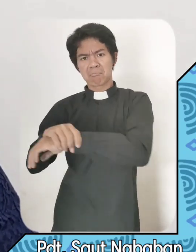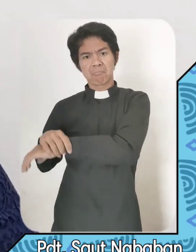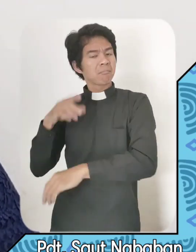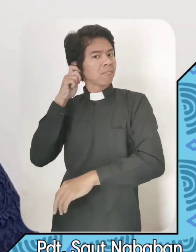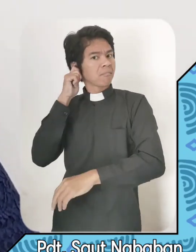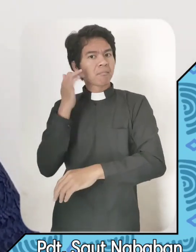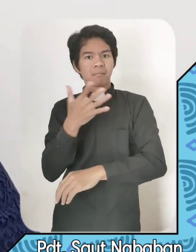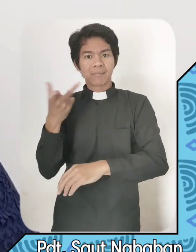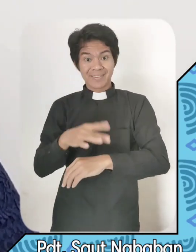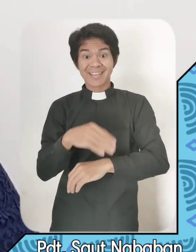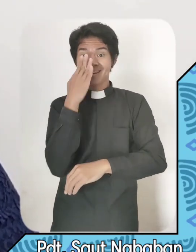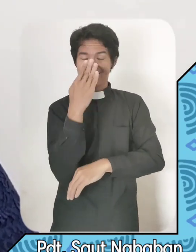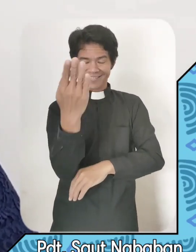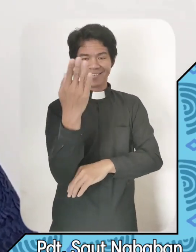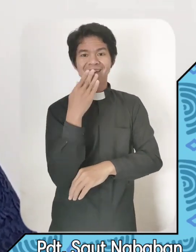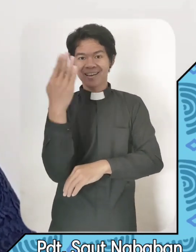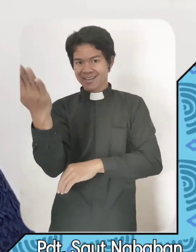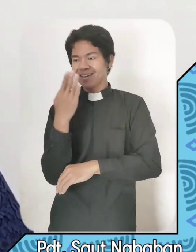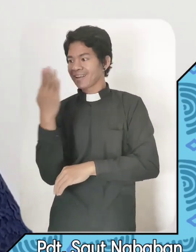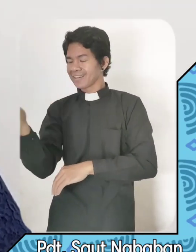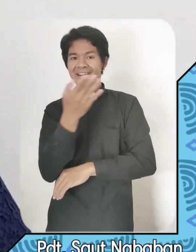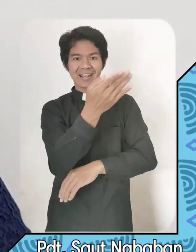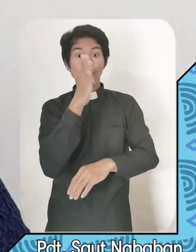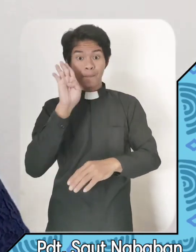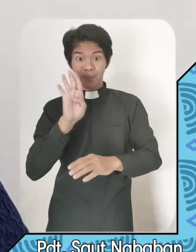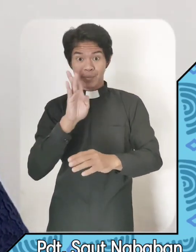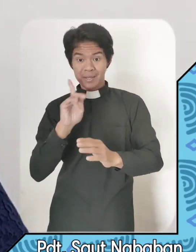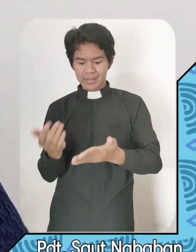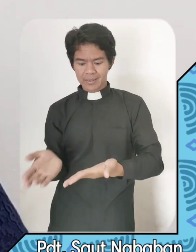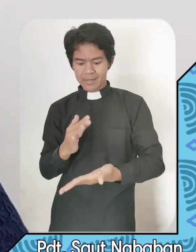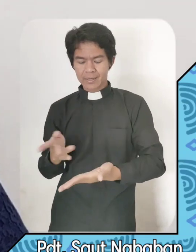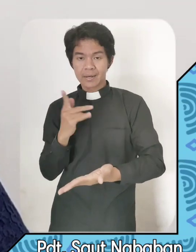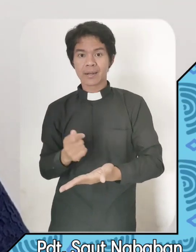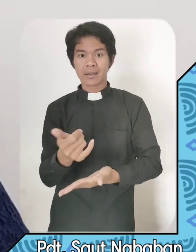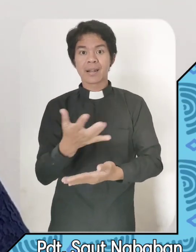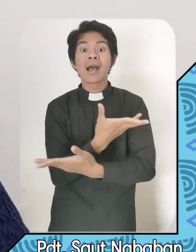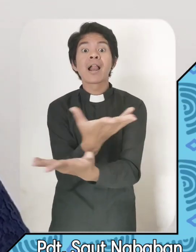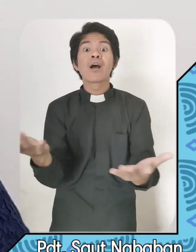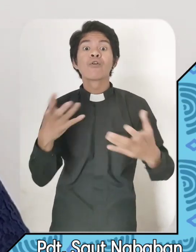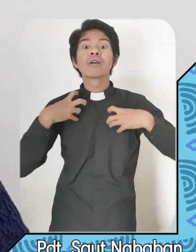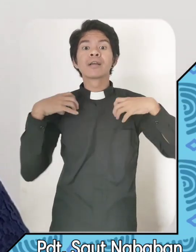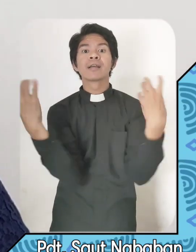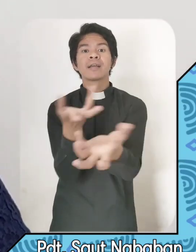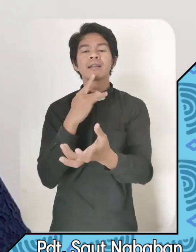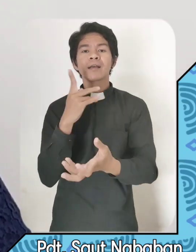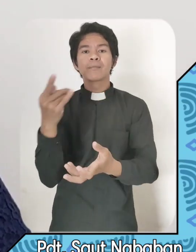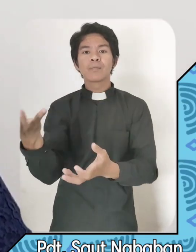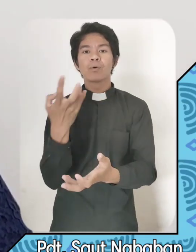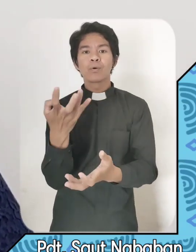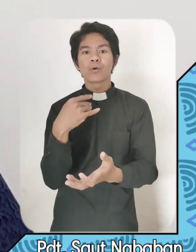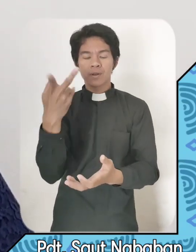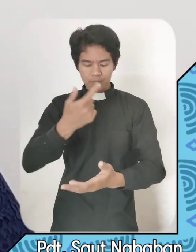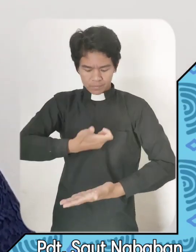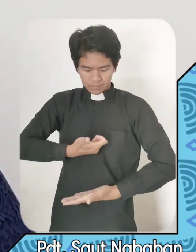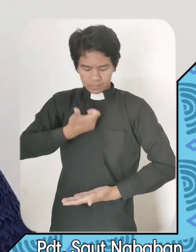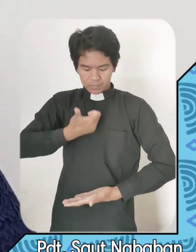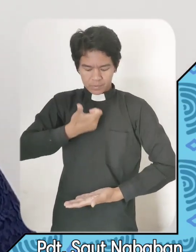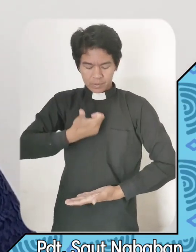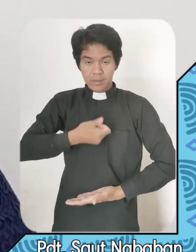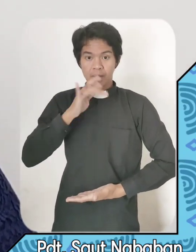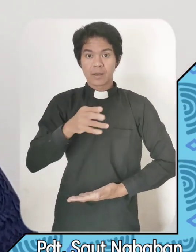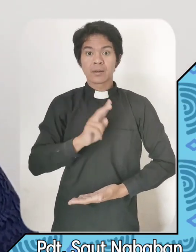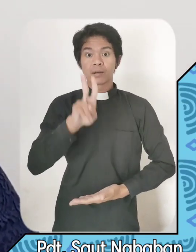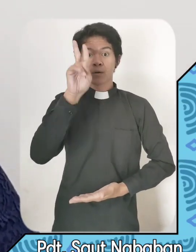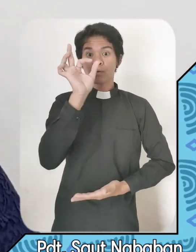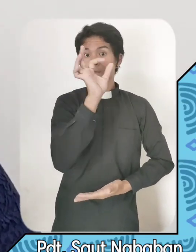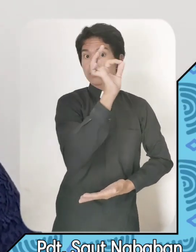perempuan menjadi pewarta beritanya. Kalau kita boleh yakini,